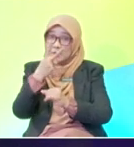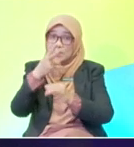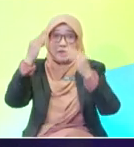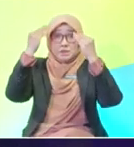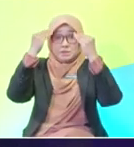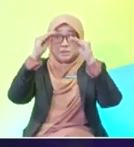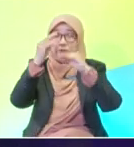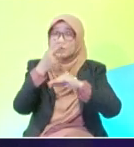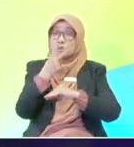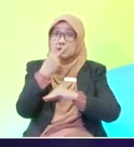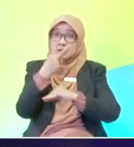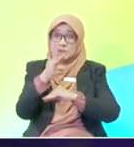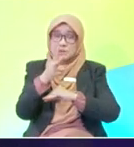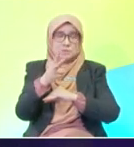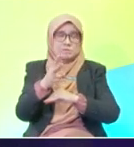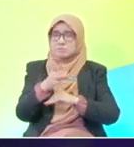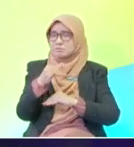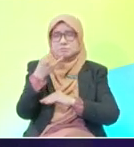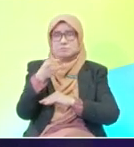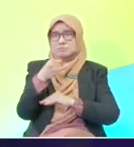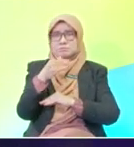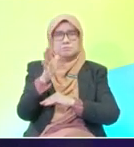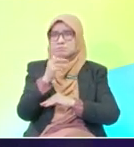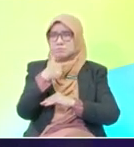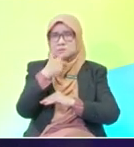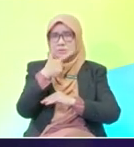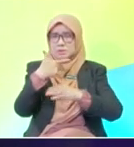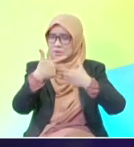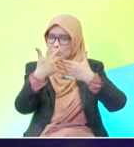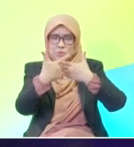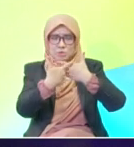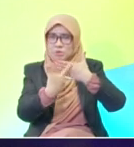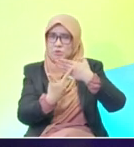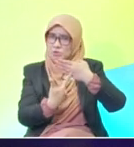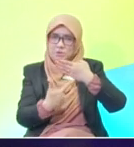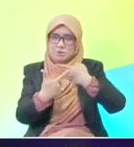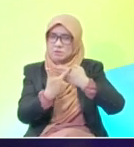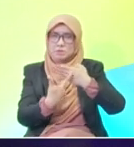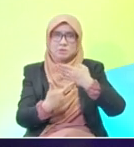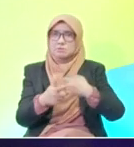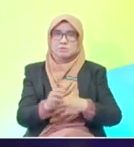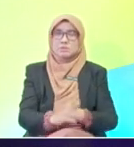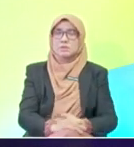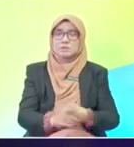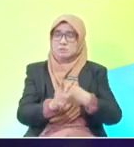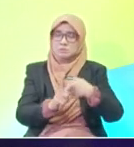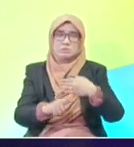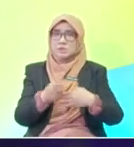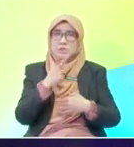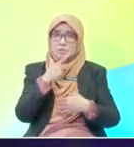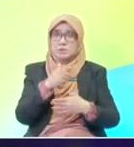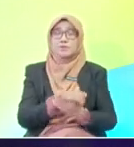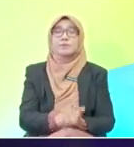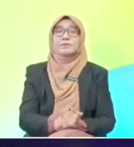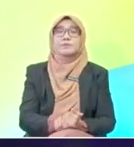berlakunya sebarang kecederaan. Itulah dia. Okey, nanti berdarah. Tajam kan. Cikgu gunting dulu. Tahulah kita nak buat parang. Tiba-tiba sambil buat tu